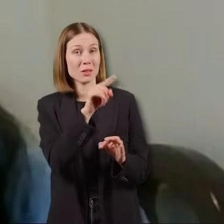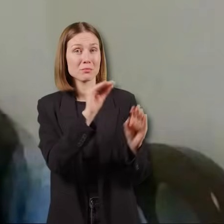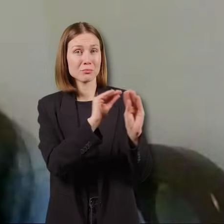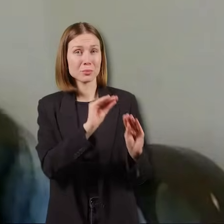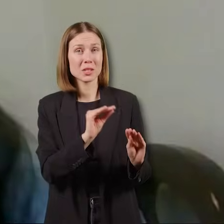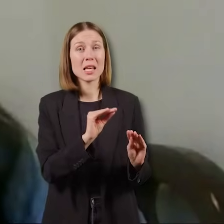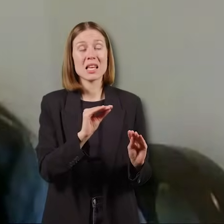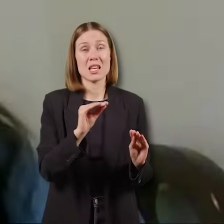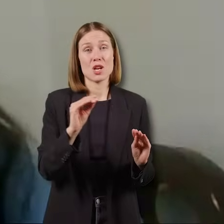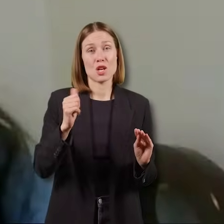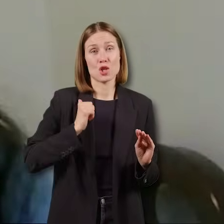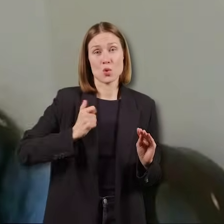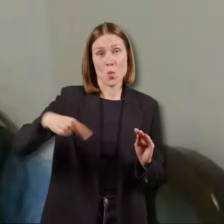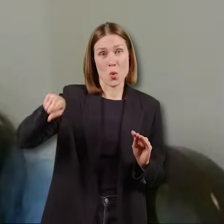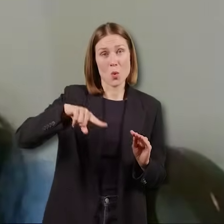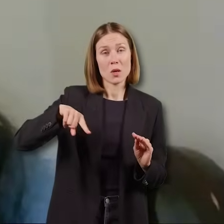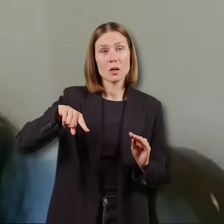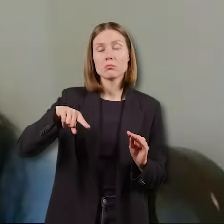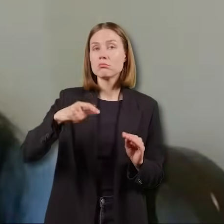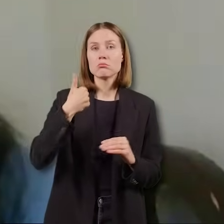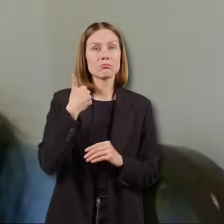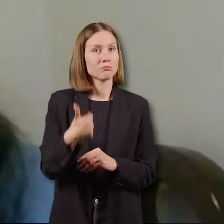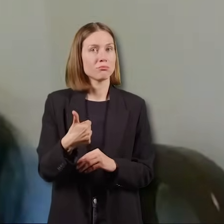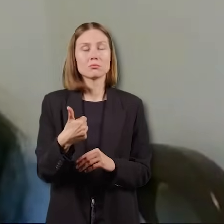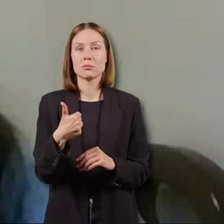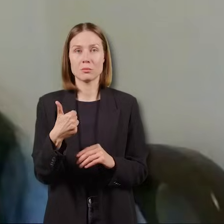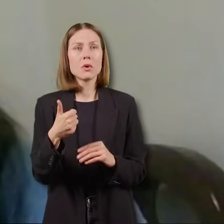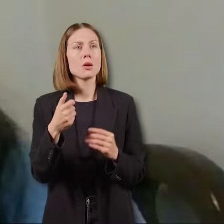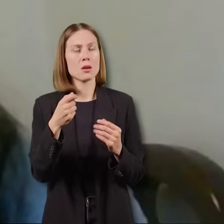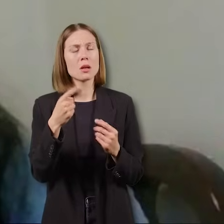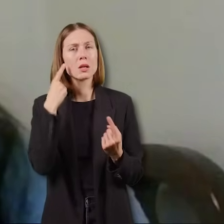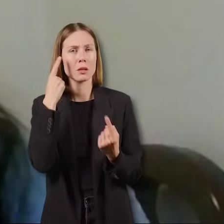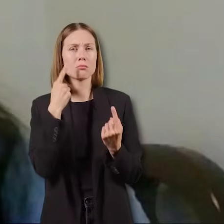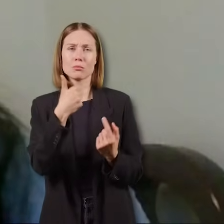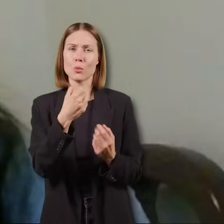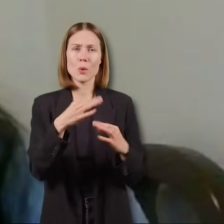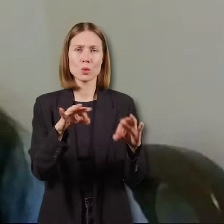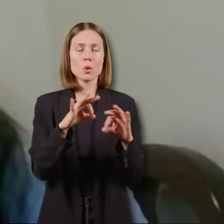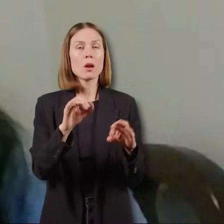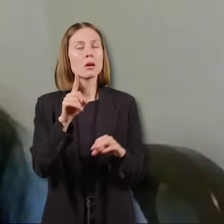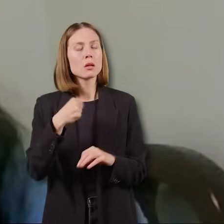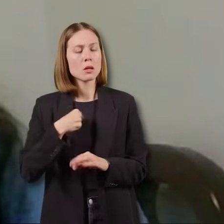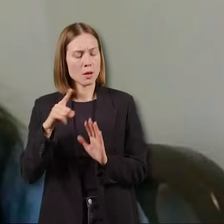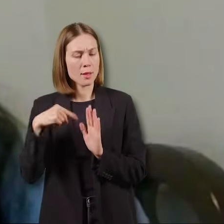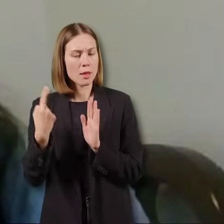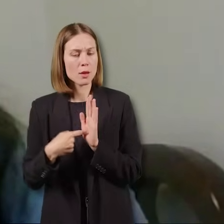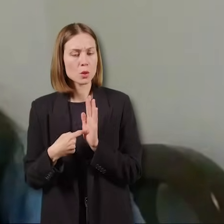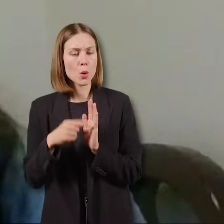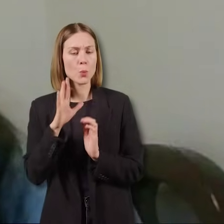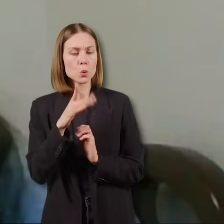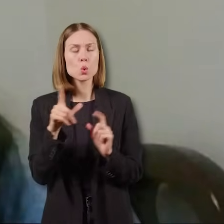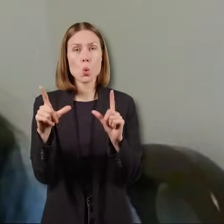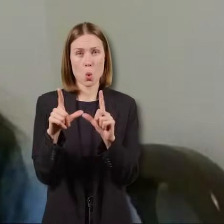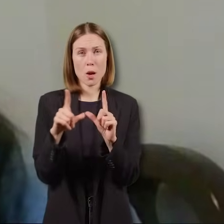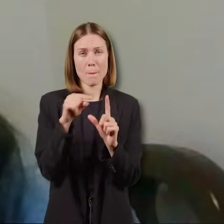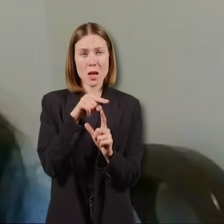tarkim, gyventojams, tai puiku labai 9 pasiūlymai, bet man kyla klausimas, kaip atstovausite Ukmergę